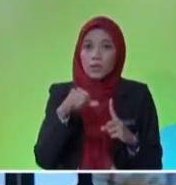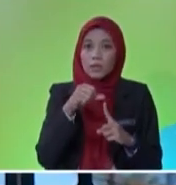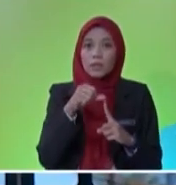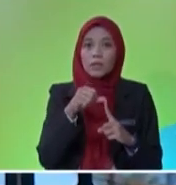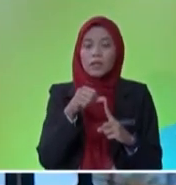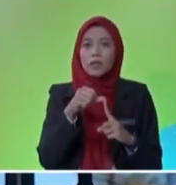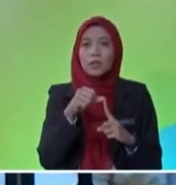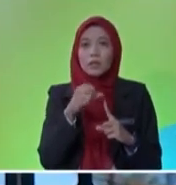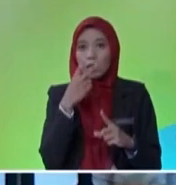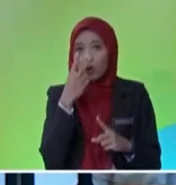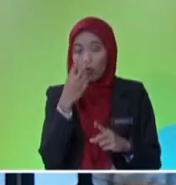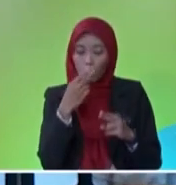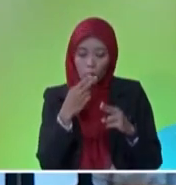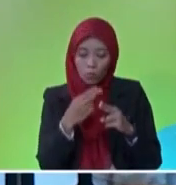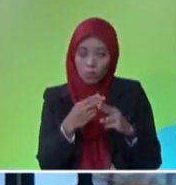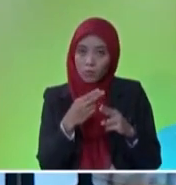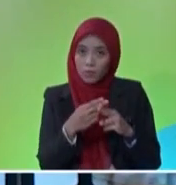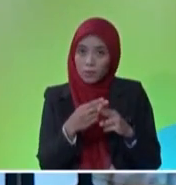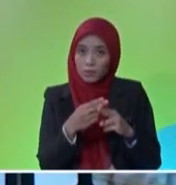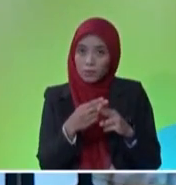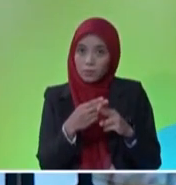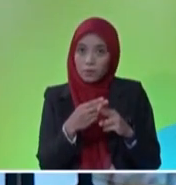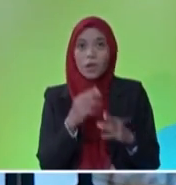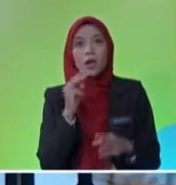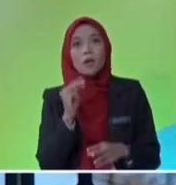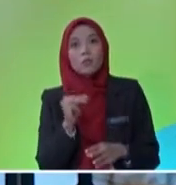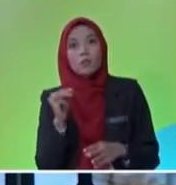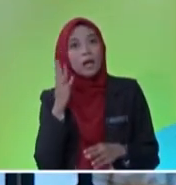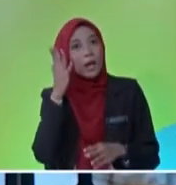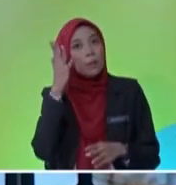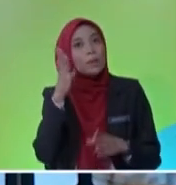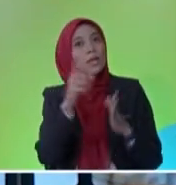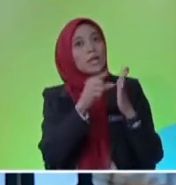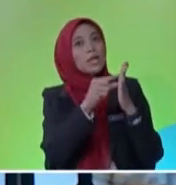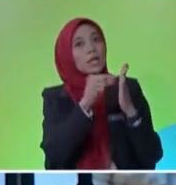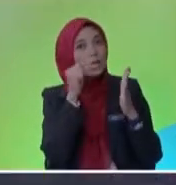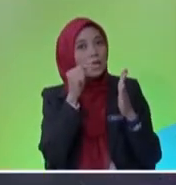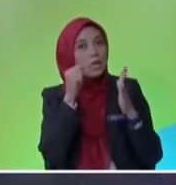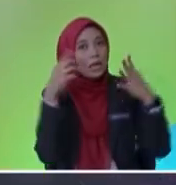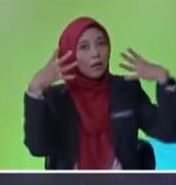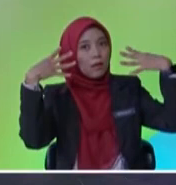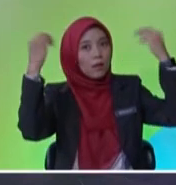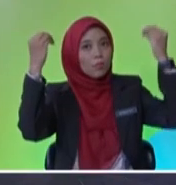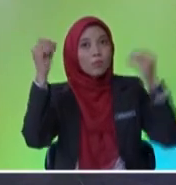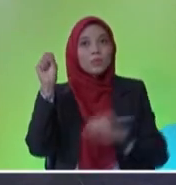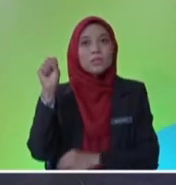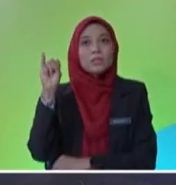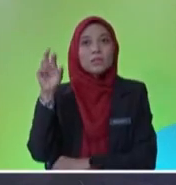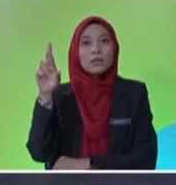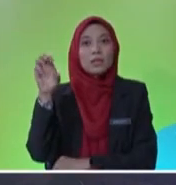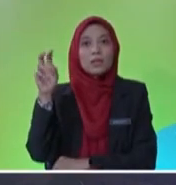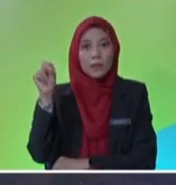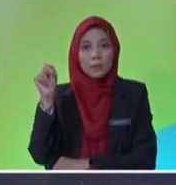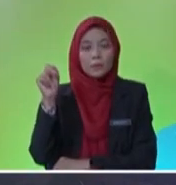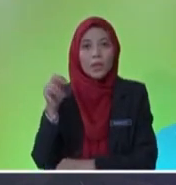Damai itu murid-murid pedoman Hai Sirin yang ada di paparkan di screen by nasional akhirnya dapat